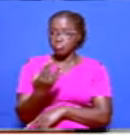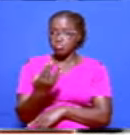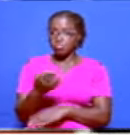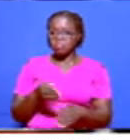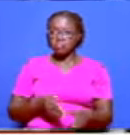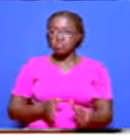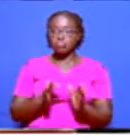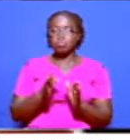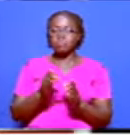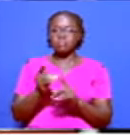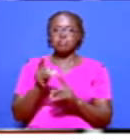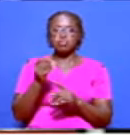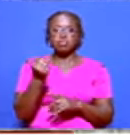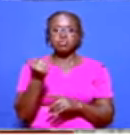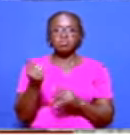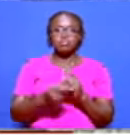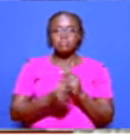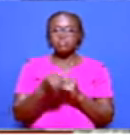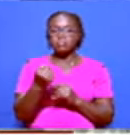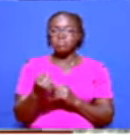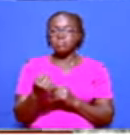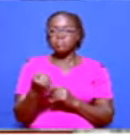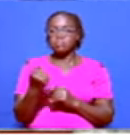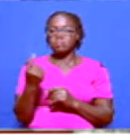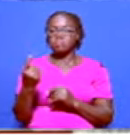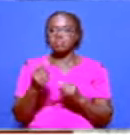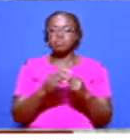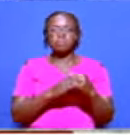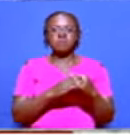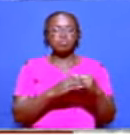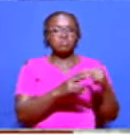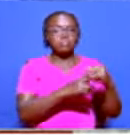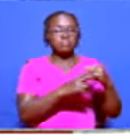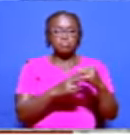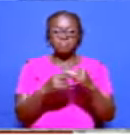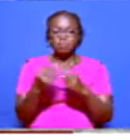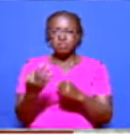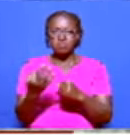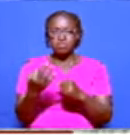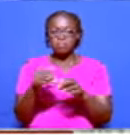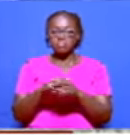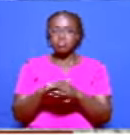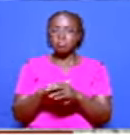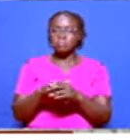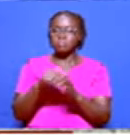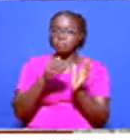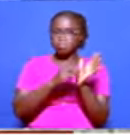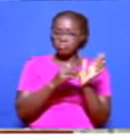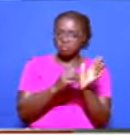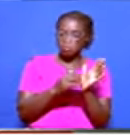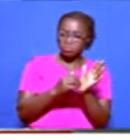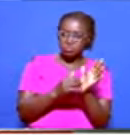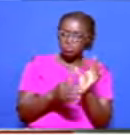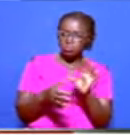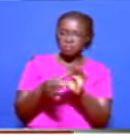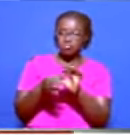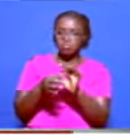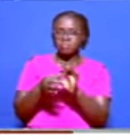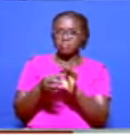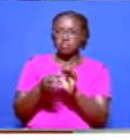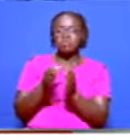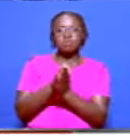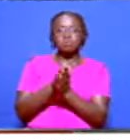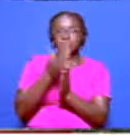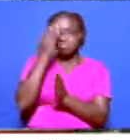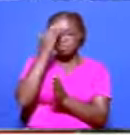tarehe 5 mwezi Mei mwaka 1973 katika parokia Kanzalu Dayosisi ya Machakos. Alijiunga na masuala ya kidini ya Katoliki